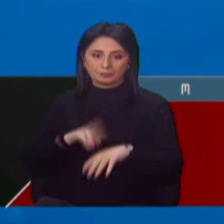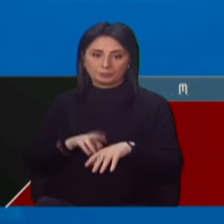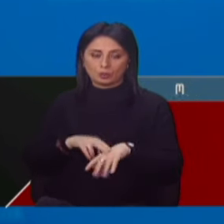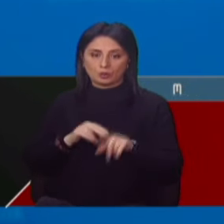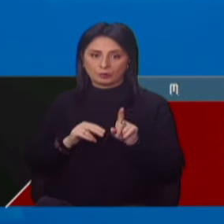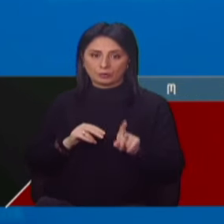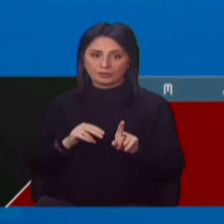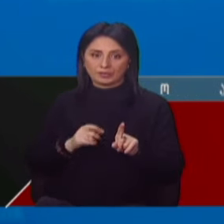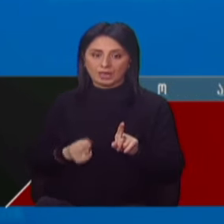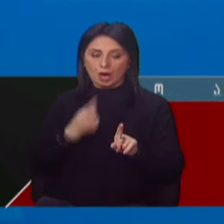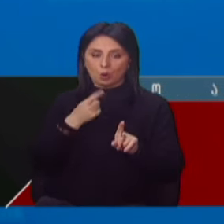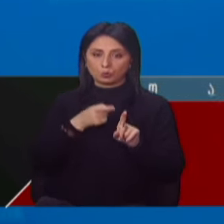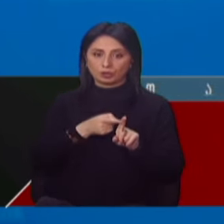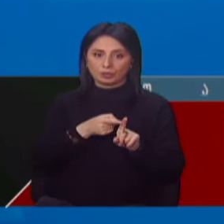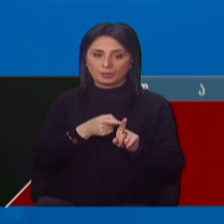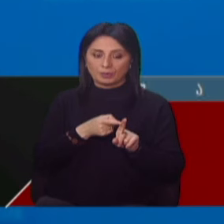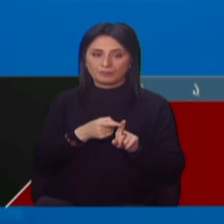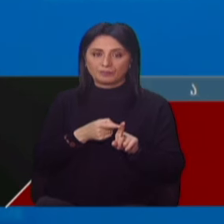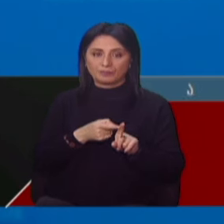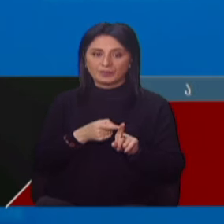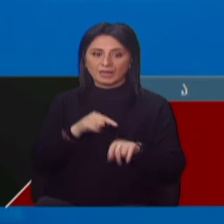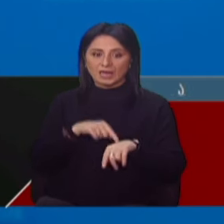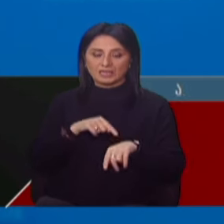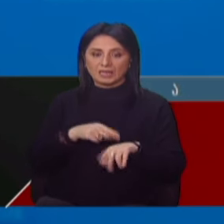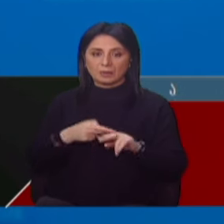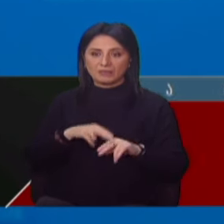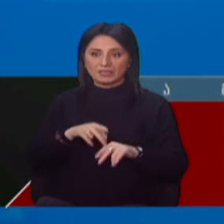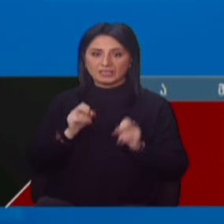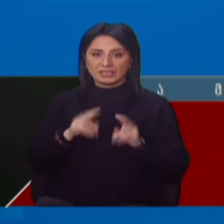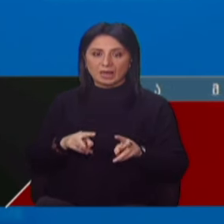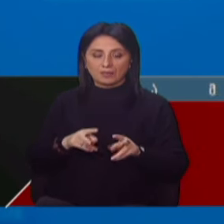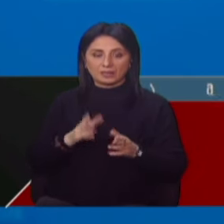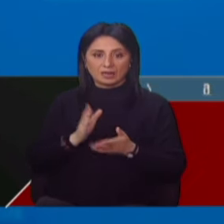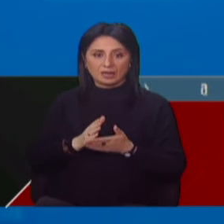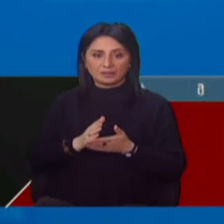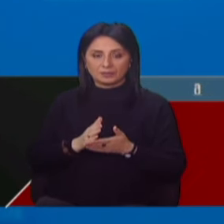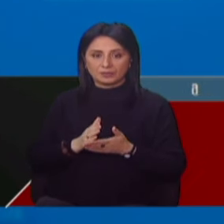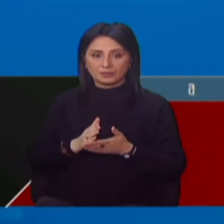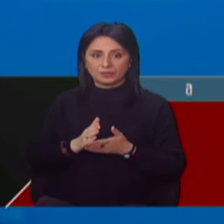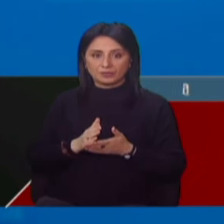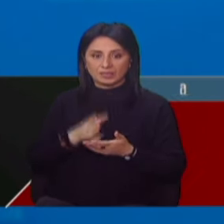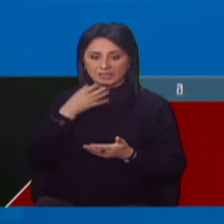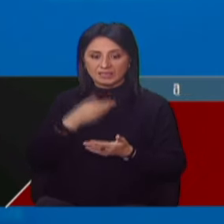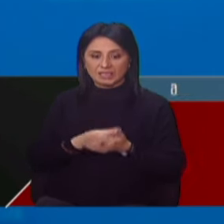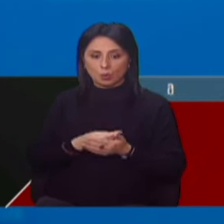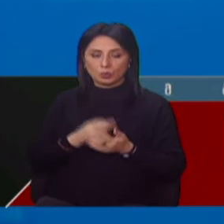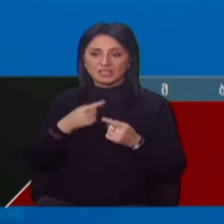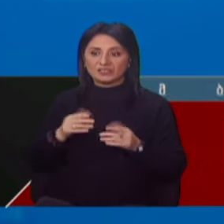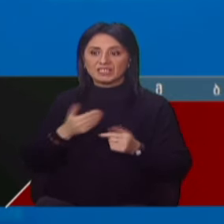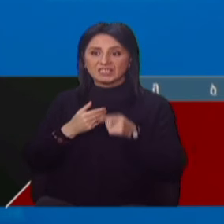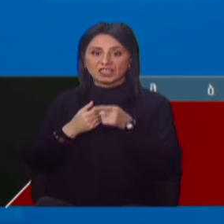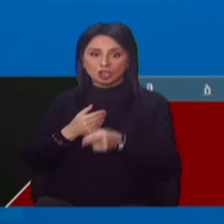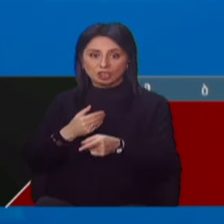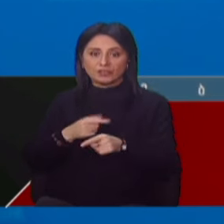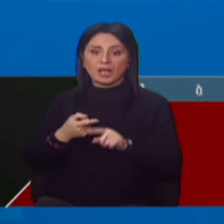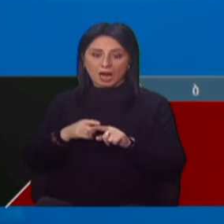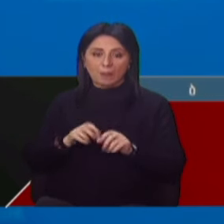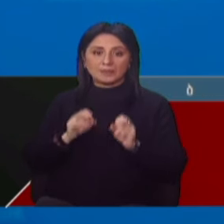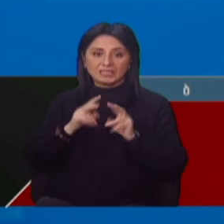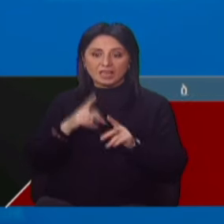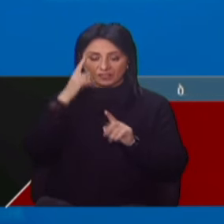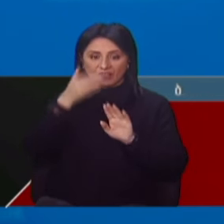სამართალდამცავს გაუჩნდება, ასე ვთქვათ, განცდა იმისა, რომ საფრთხე ექნება საკუთარ ან სხვების სიცოცხლეს, აი ამ